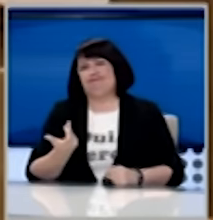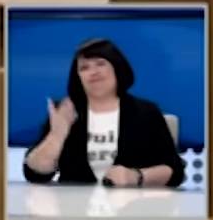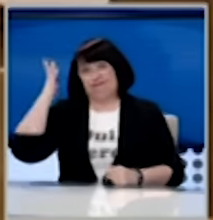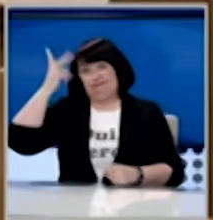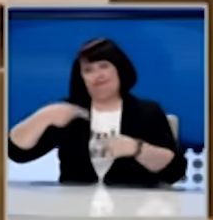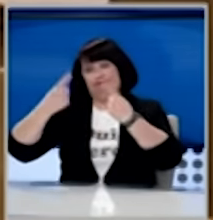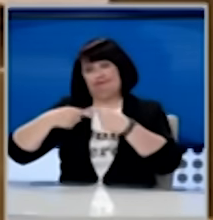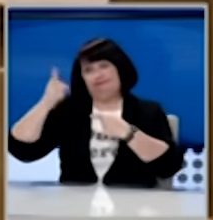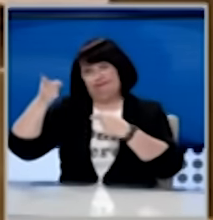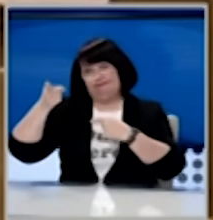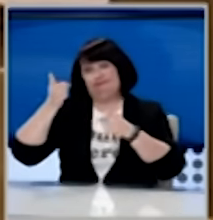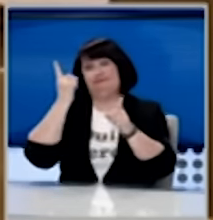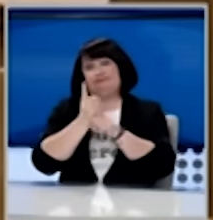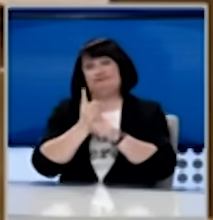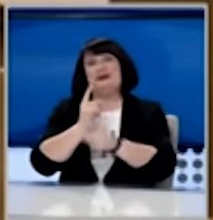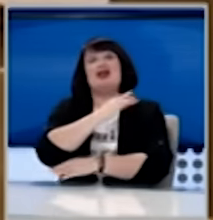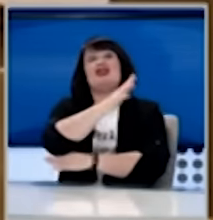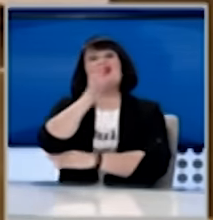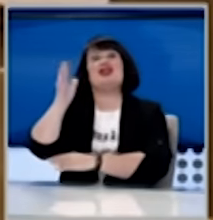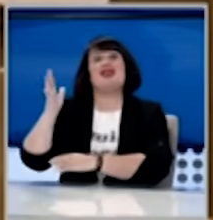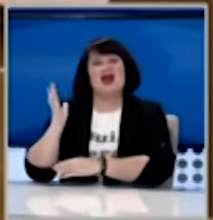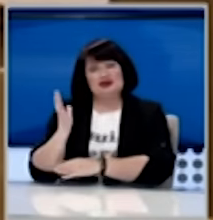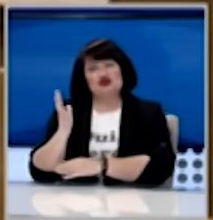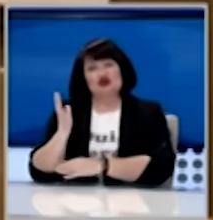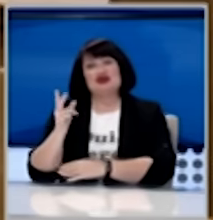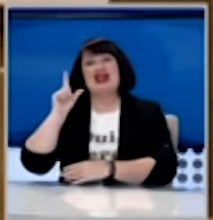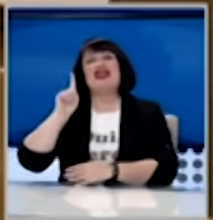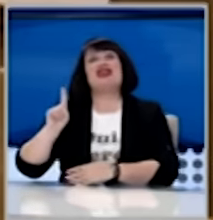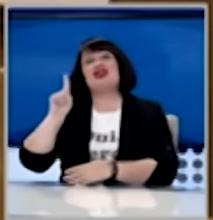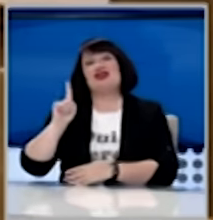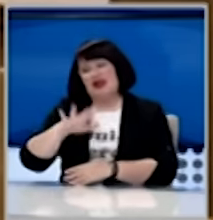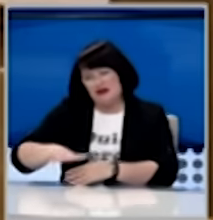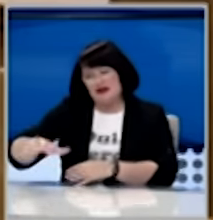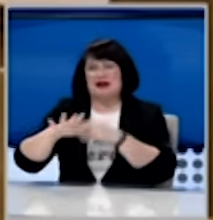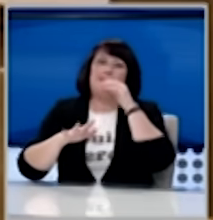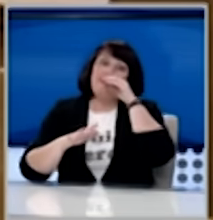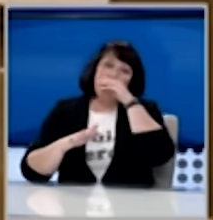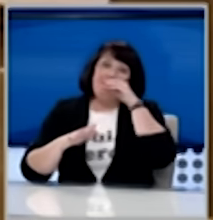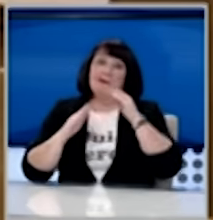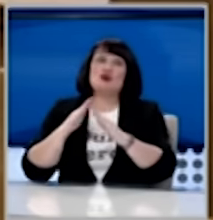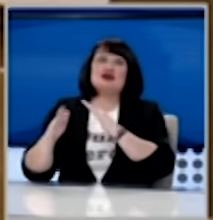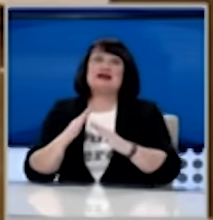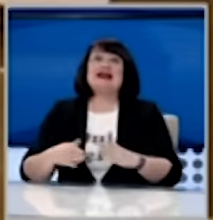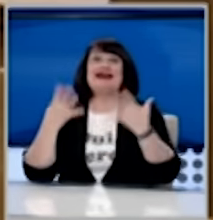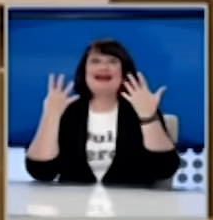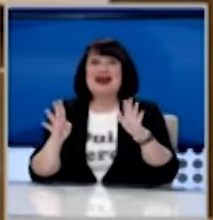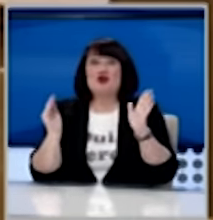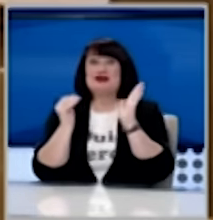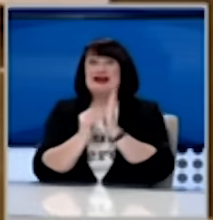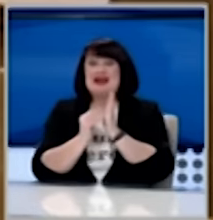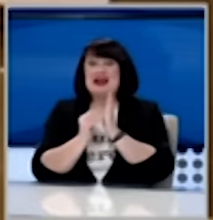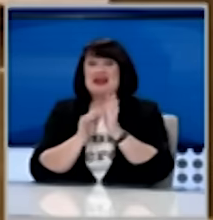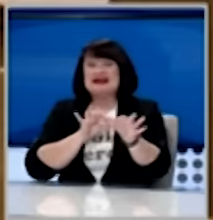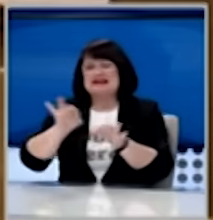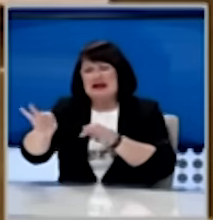εβρο και ειδικά για το δάσος της δαδιάς με δεδομένο ότι κάηκαν συνολικά γύρω στα 900.000